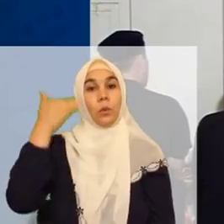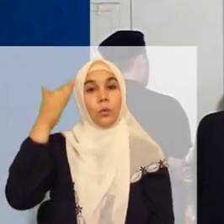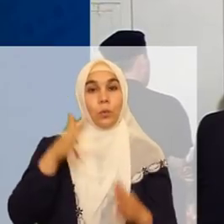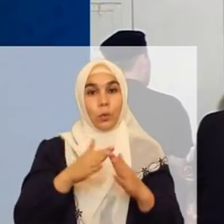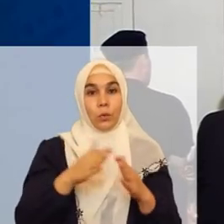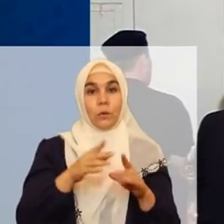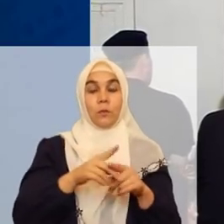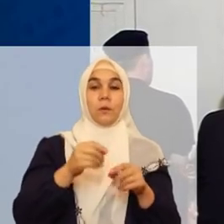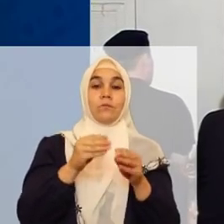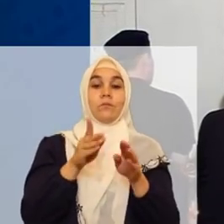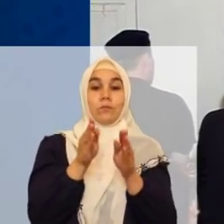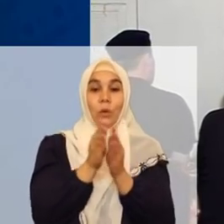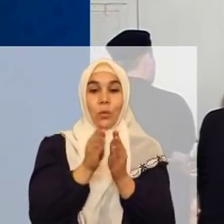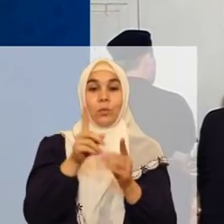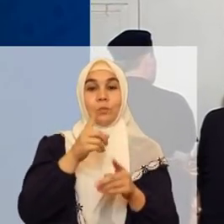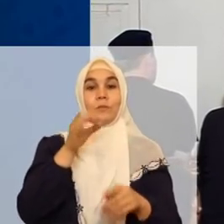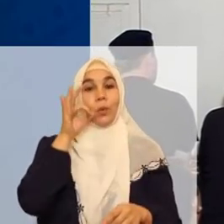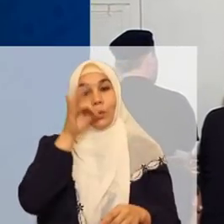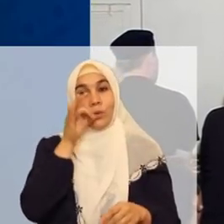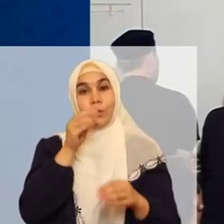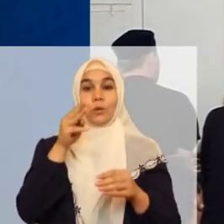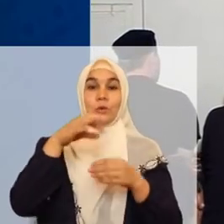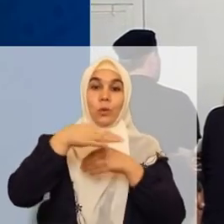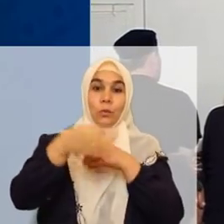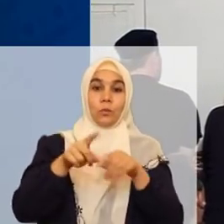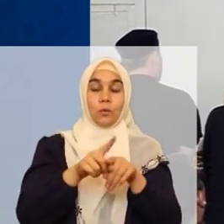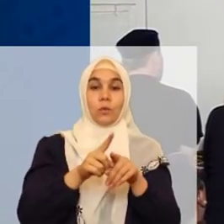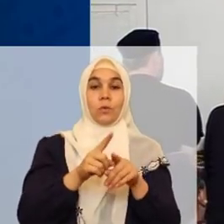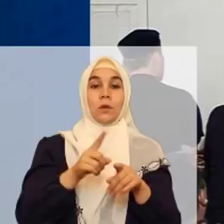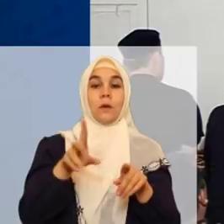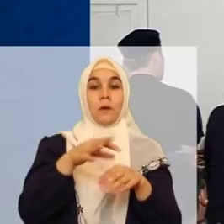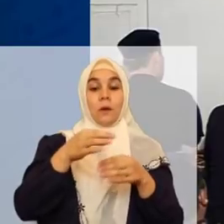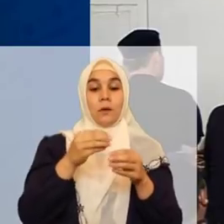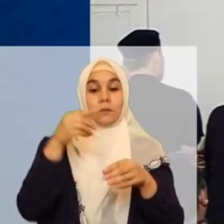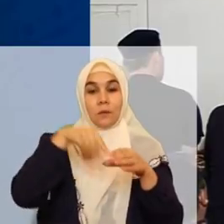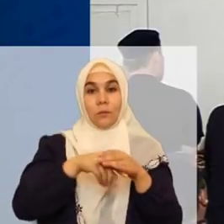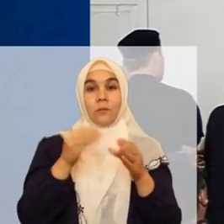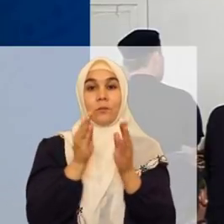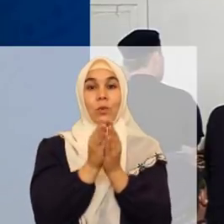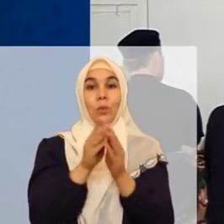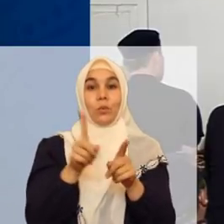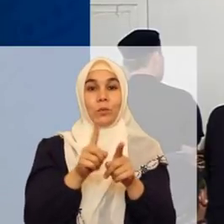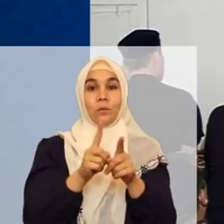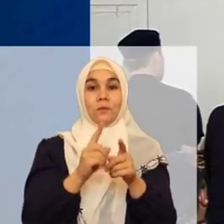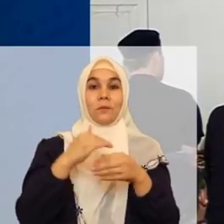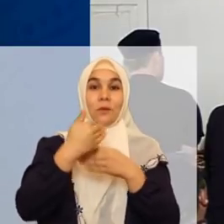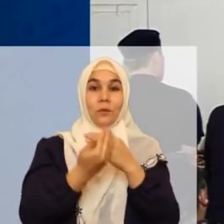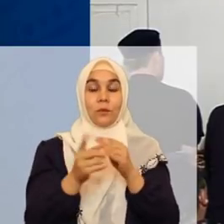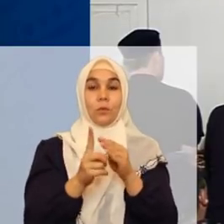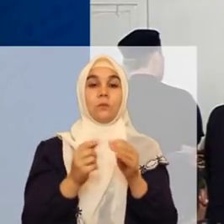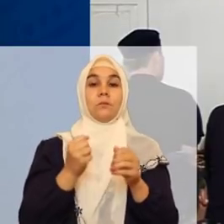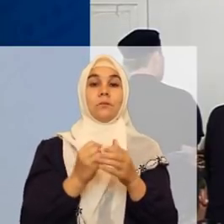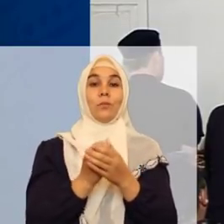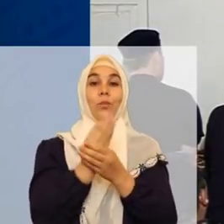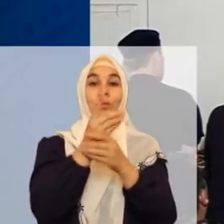o'rinimi, shoptolinimi shunga o'xshagan qattiq danaklik mevalarni urug'i, haligi o'rab turgan qattiq